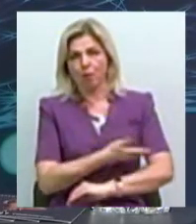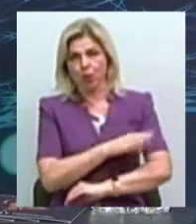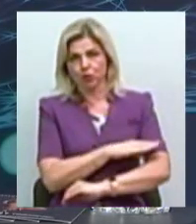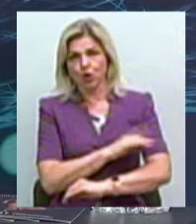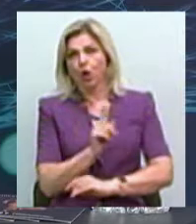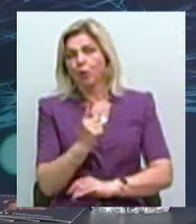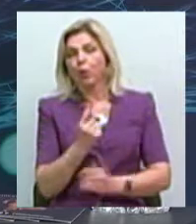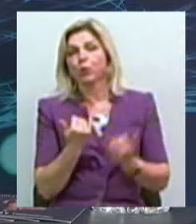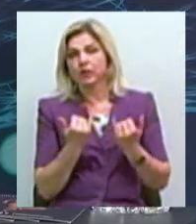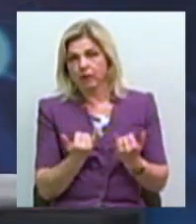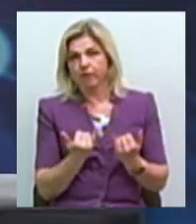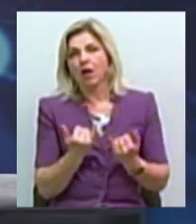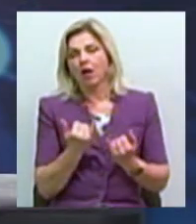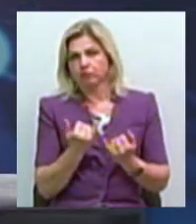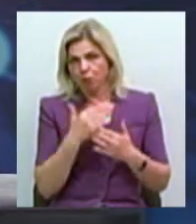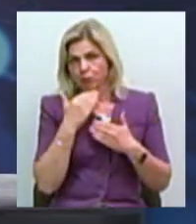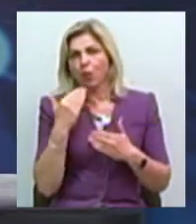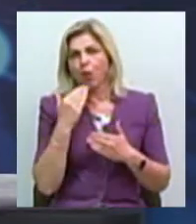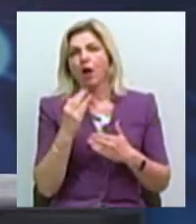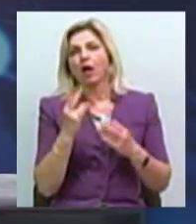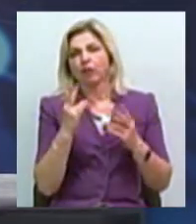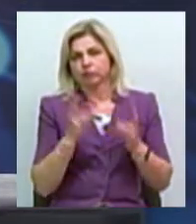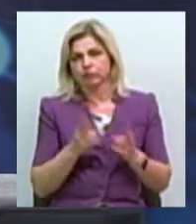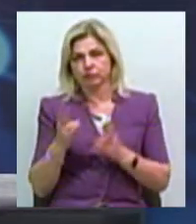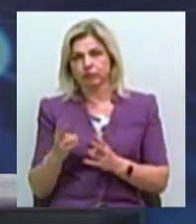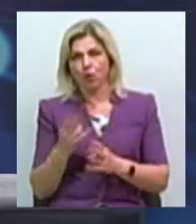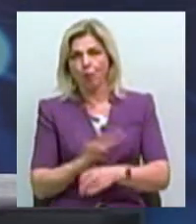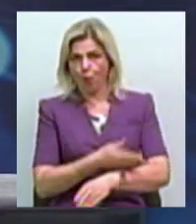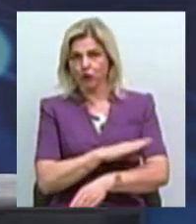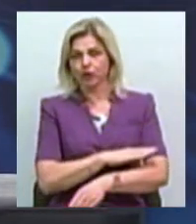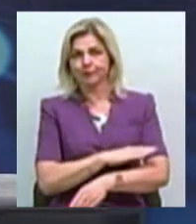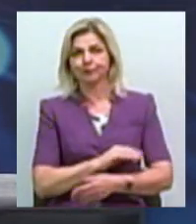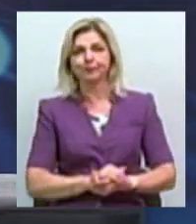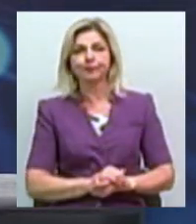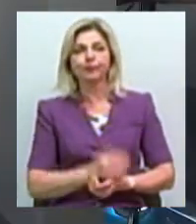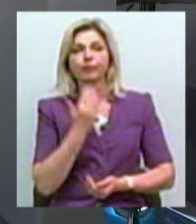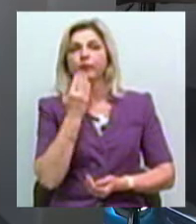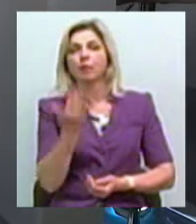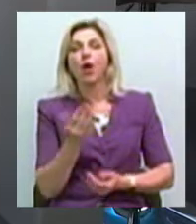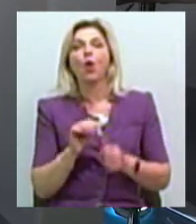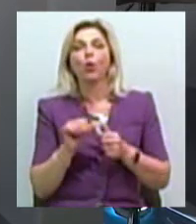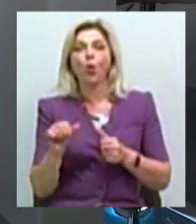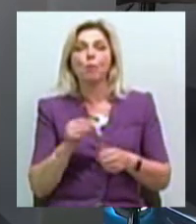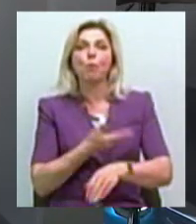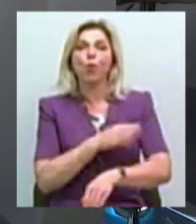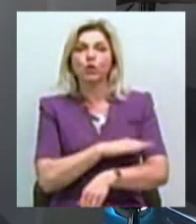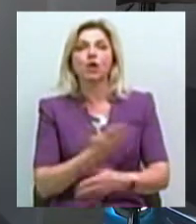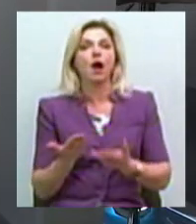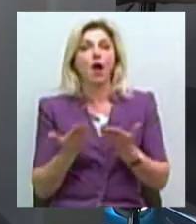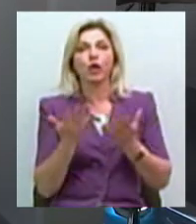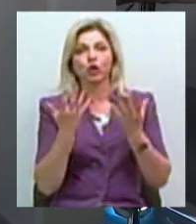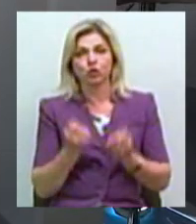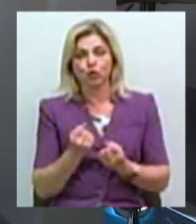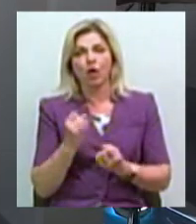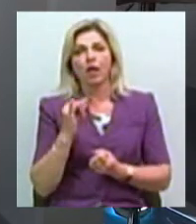вот особенно на Польшу идет. А крім Польщі, які ще країни? Крім Польщі, Азербайджан,